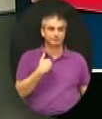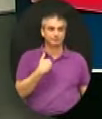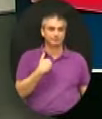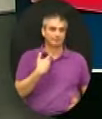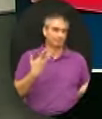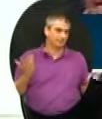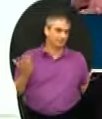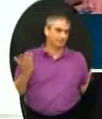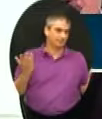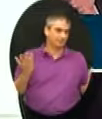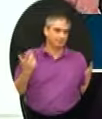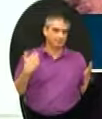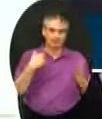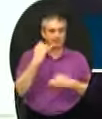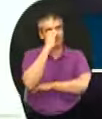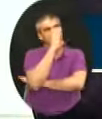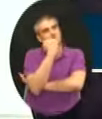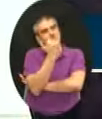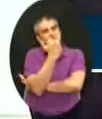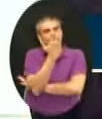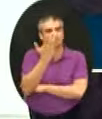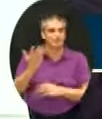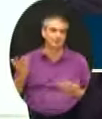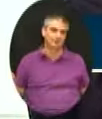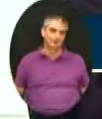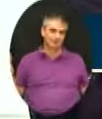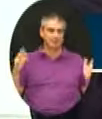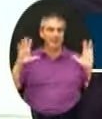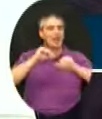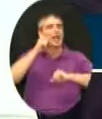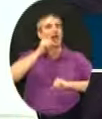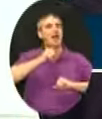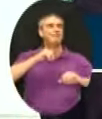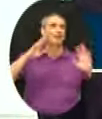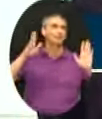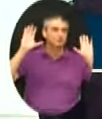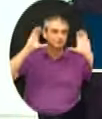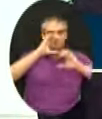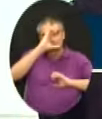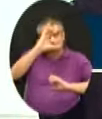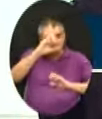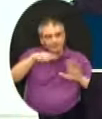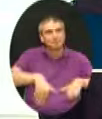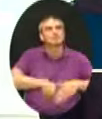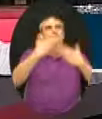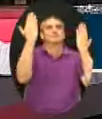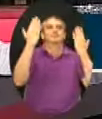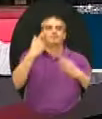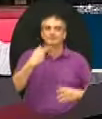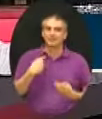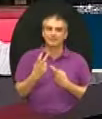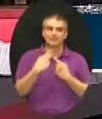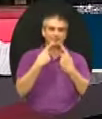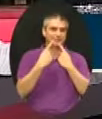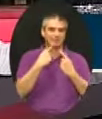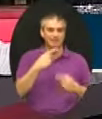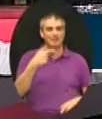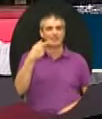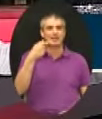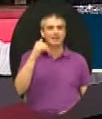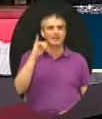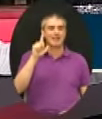אני אהיה שם כל הזמן, אבל זה לילה לבן יהיה לנו. כן, נצרף אלינו לשיחה גם את